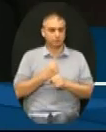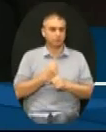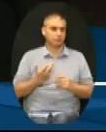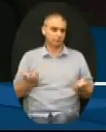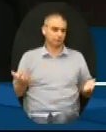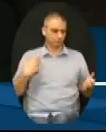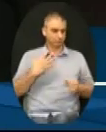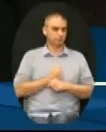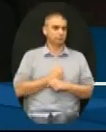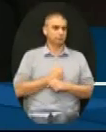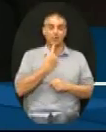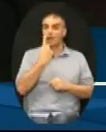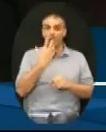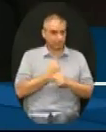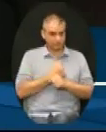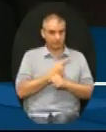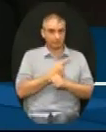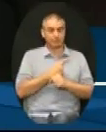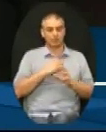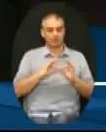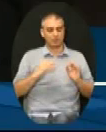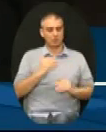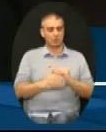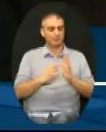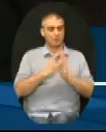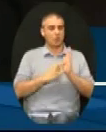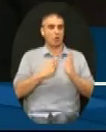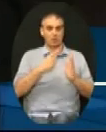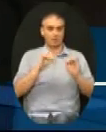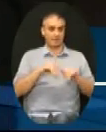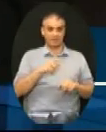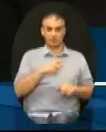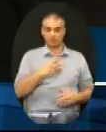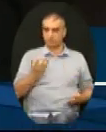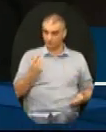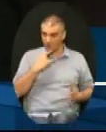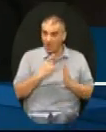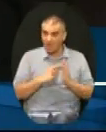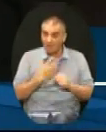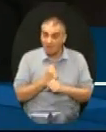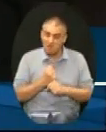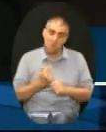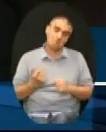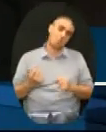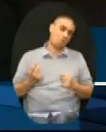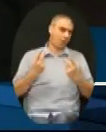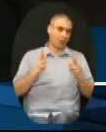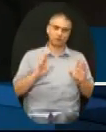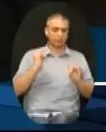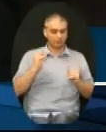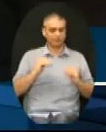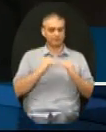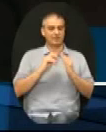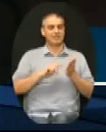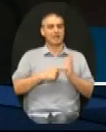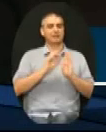הנה אנחנו עמדנו. אחד מההישגים זה שהתחלנו לקדם את חוק המקוואות, אחד מהדברים שצריך. האם החוק הזה יעבור? זה פחות משנה, צריך לעמוד כעת ביעדים